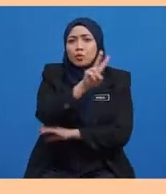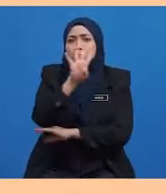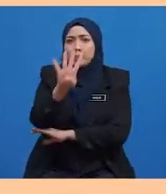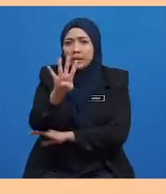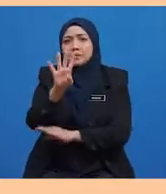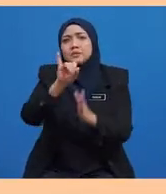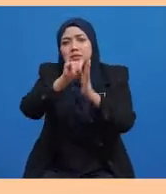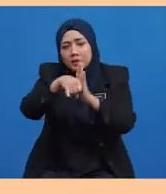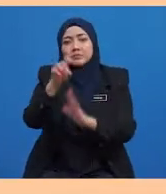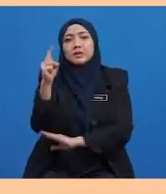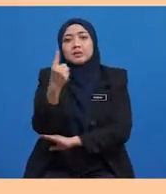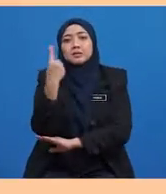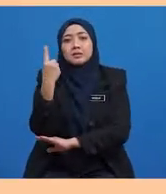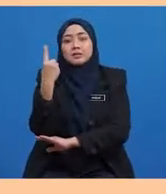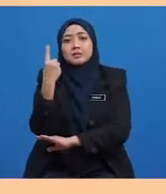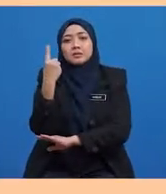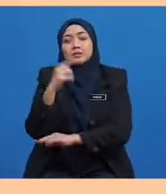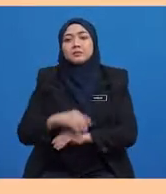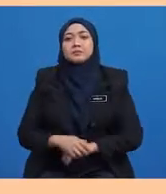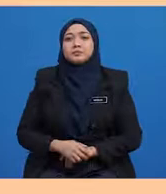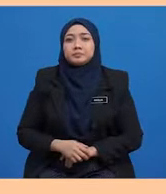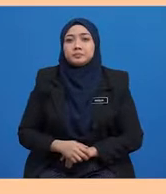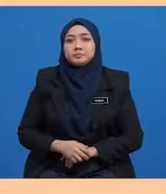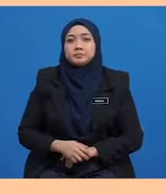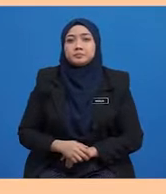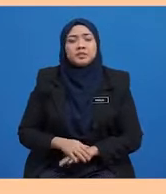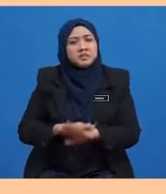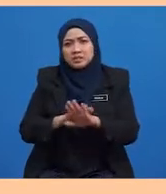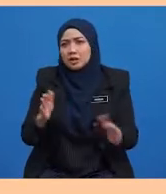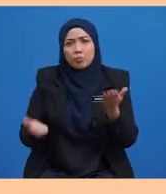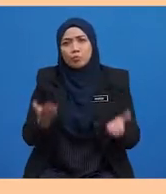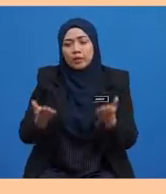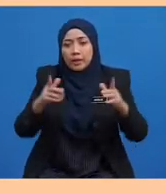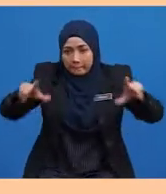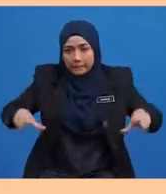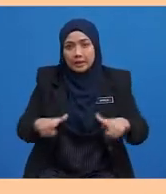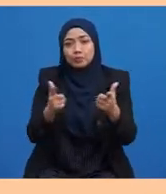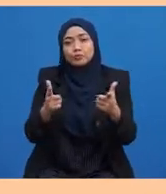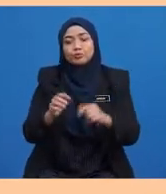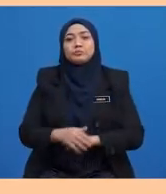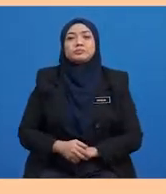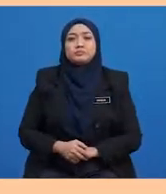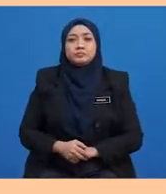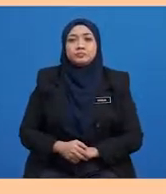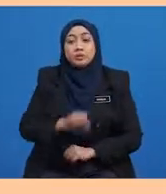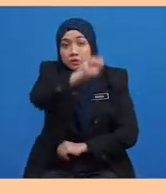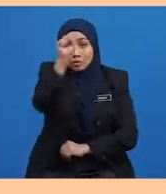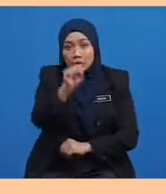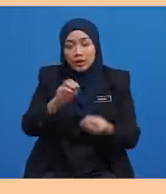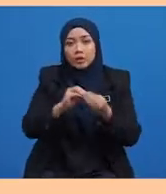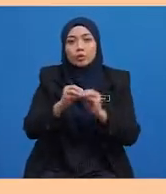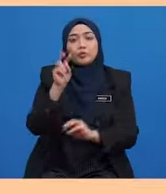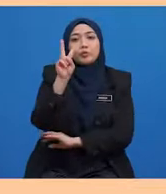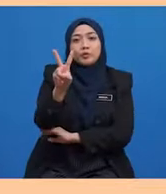sahaja. Maka situasi tersebut tidak mungkin berlaku. Soalan kedua